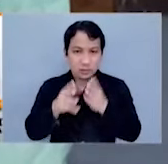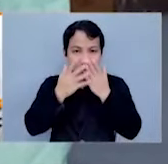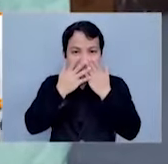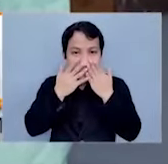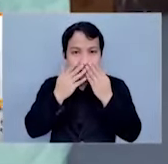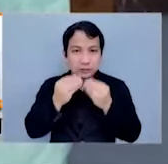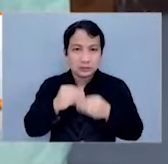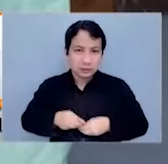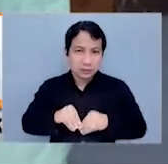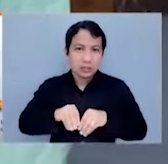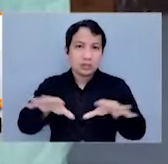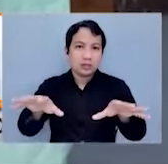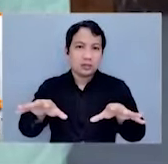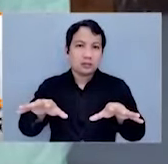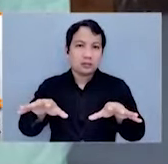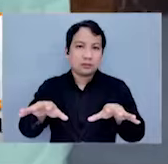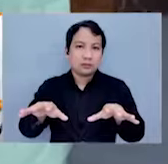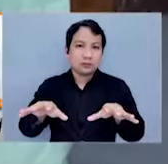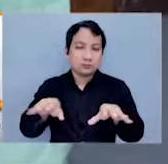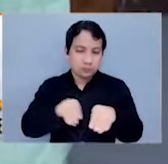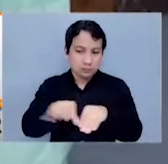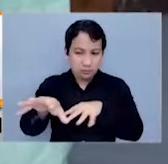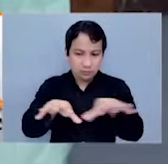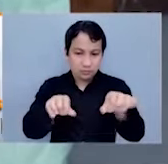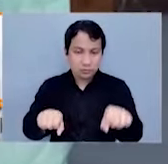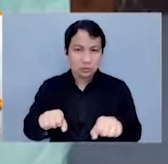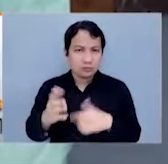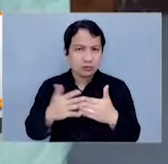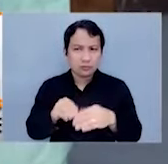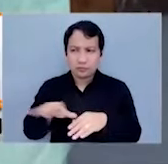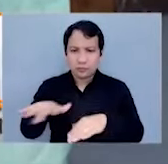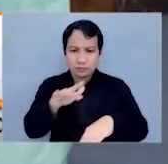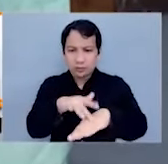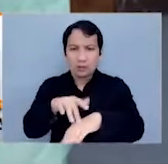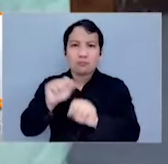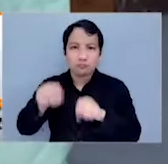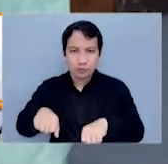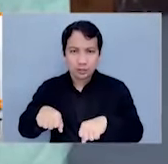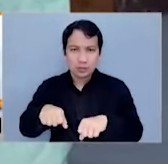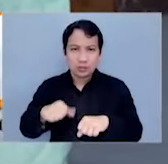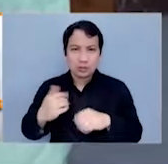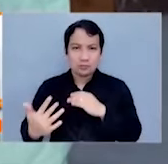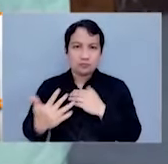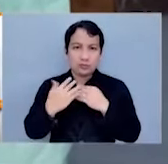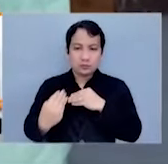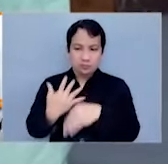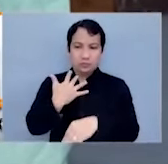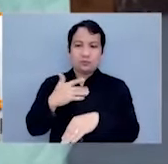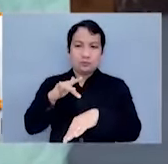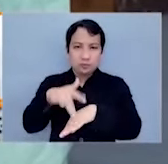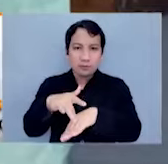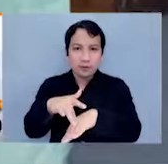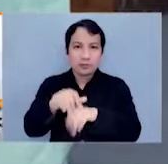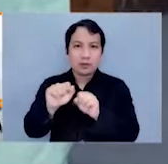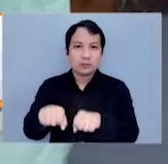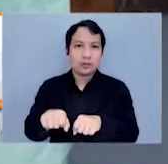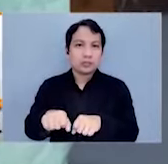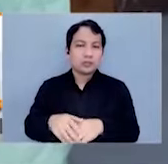transmit Otherwise they can also be transmitted through touching Uh tables or Itong mga